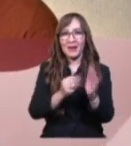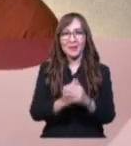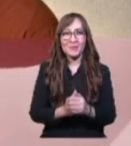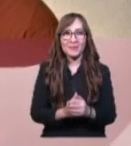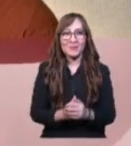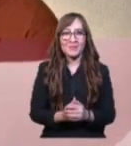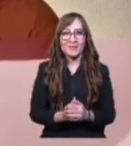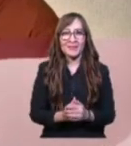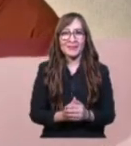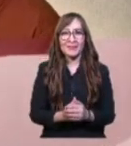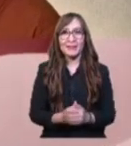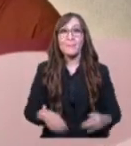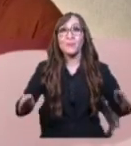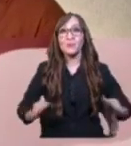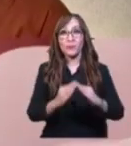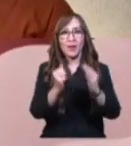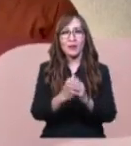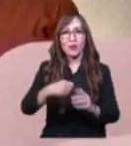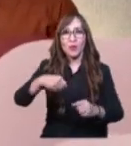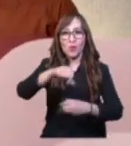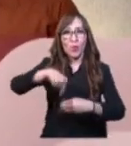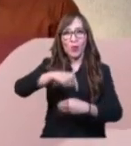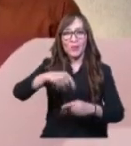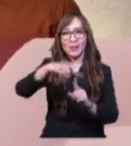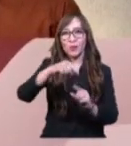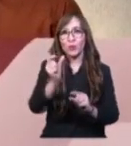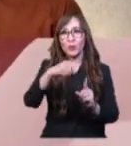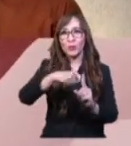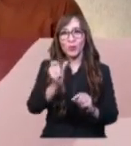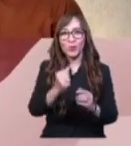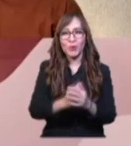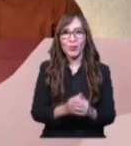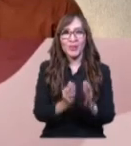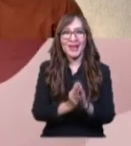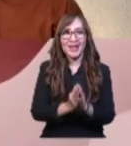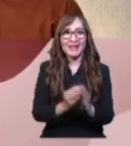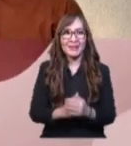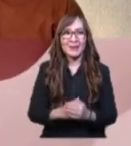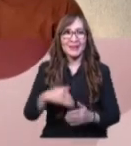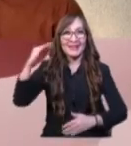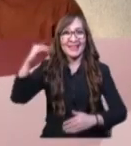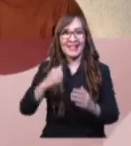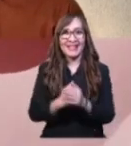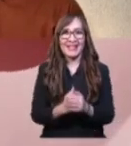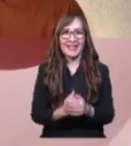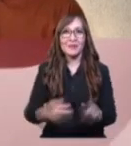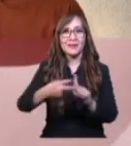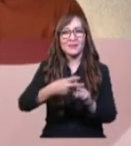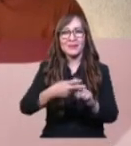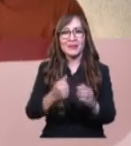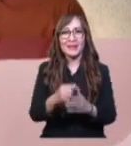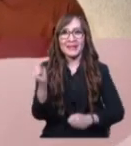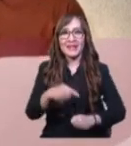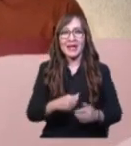Andanu Prasetyo, Founder Kopi Tuku dan Maka Group. Dan juga masih bersama Mbak Christine Laifa, Founder The Finery Report.